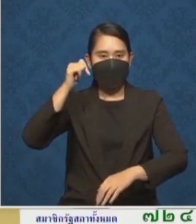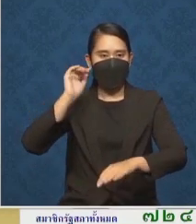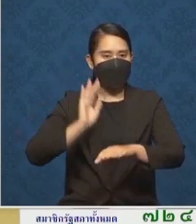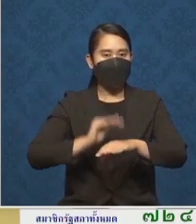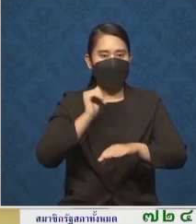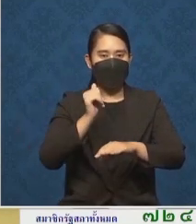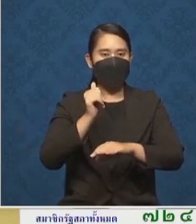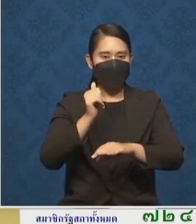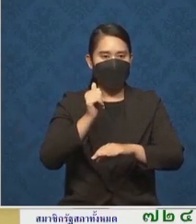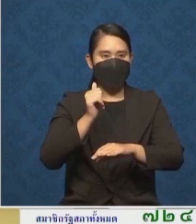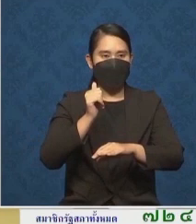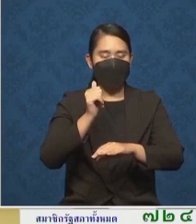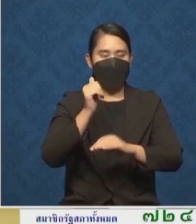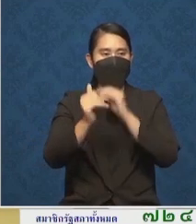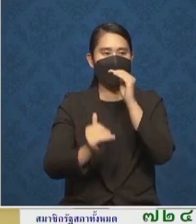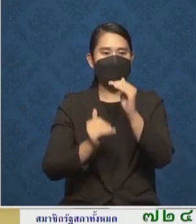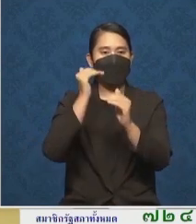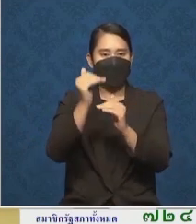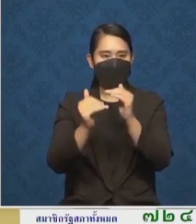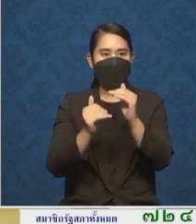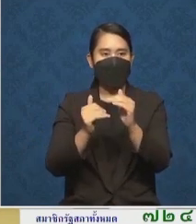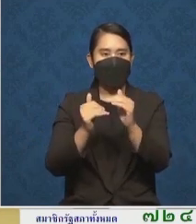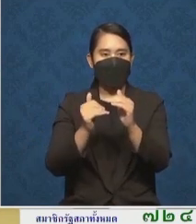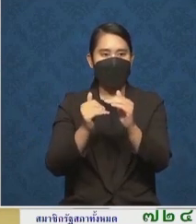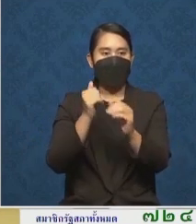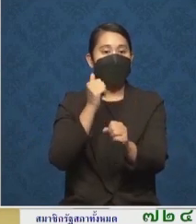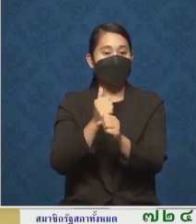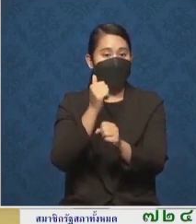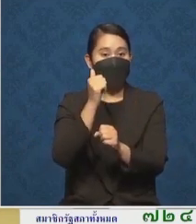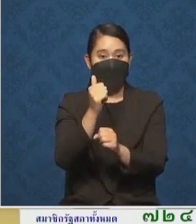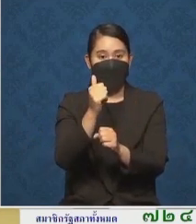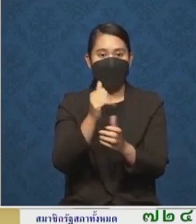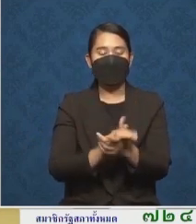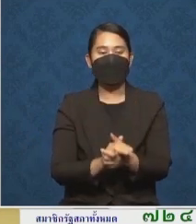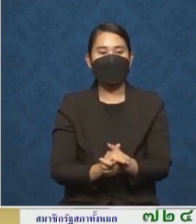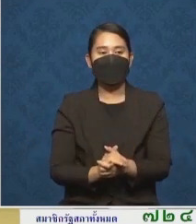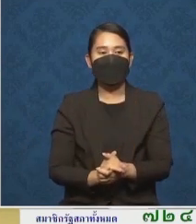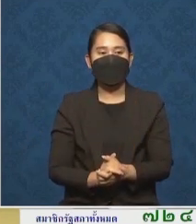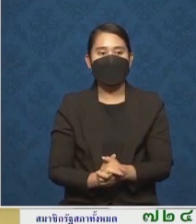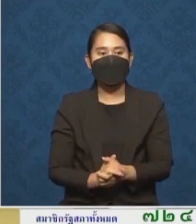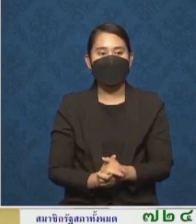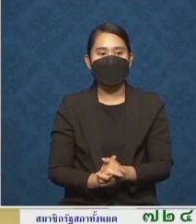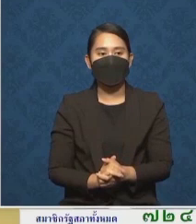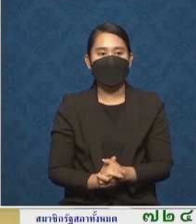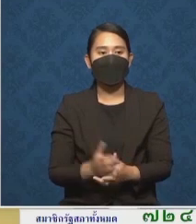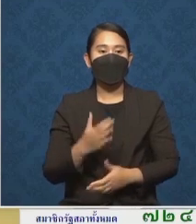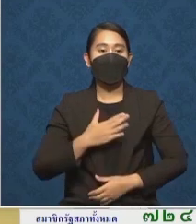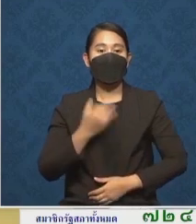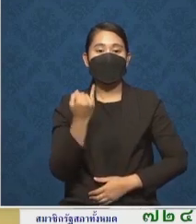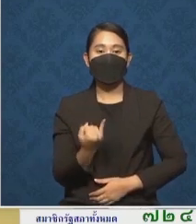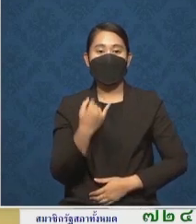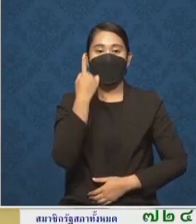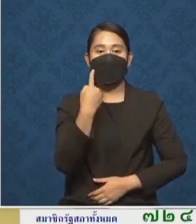อยู่เหนื้อประเทศทั้หมดในอาเซียนวันนี้ เกยวกับการบแล้ว เราแพ้สิค remo